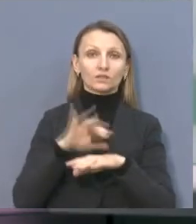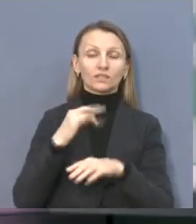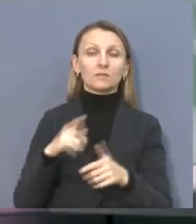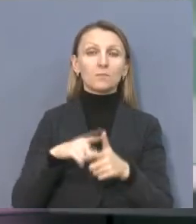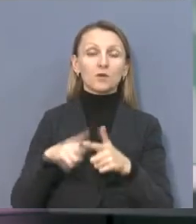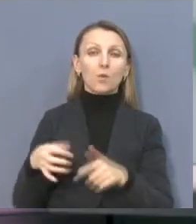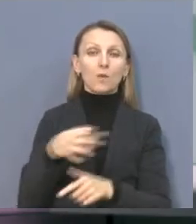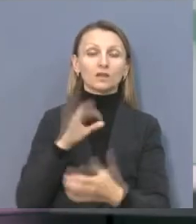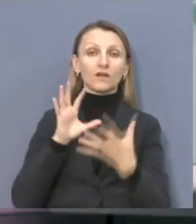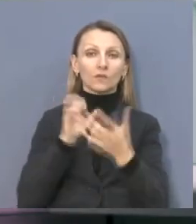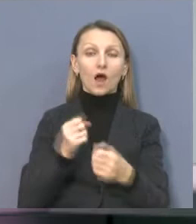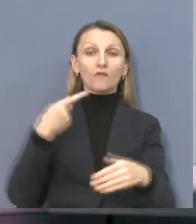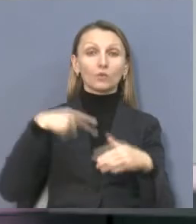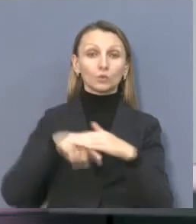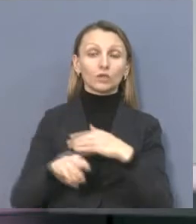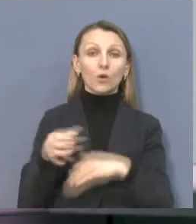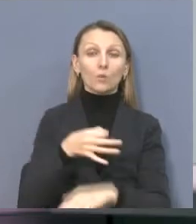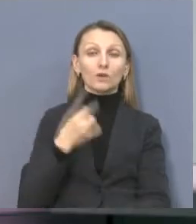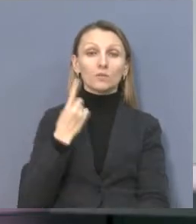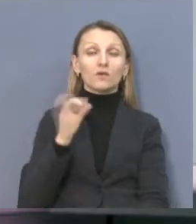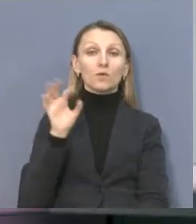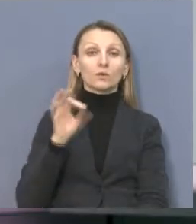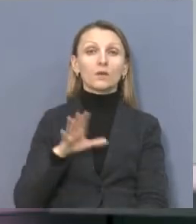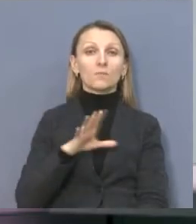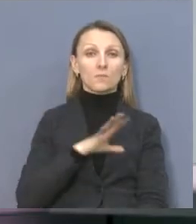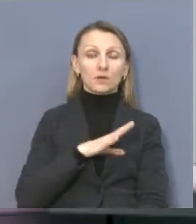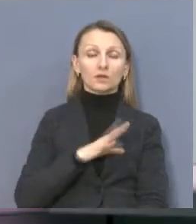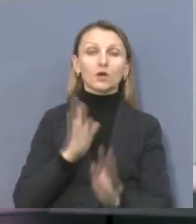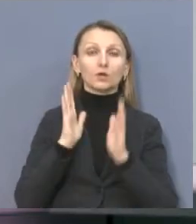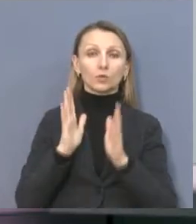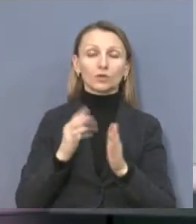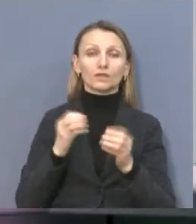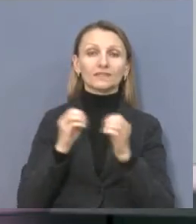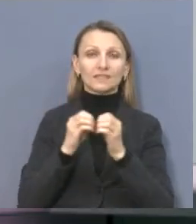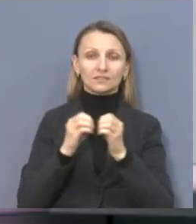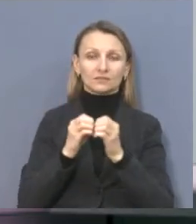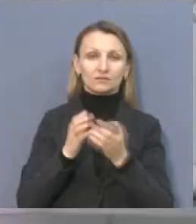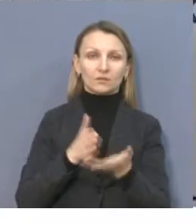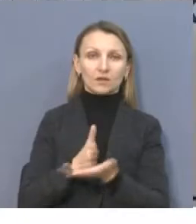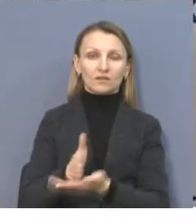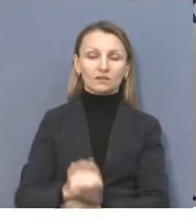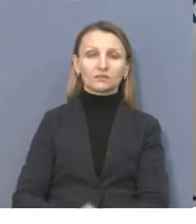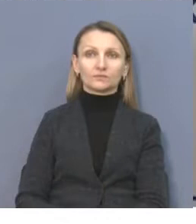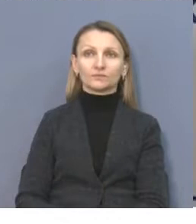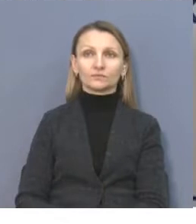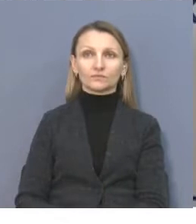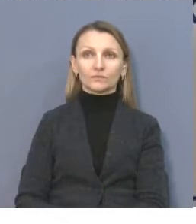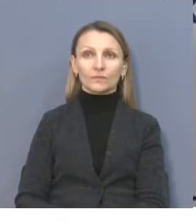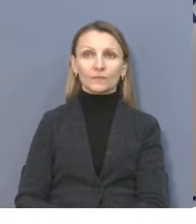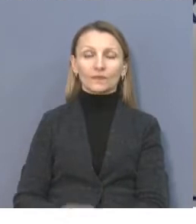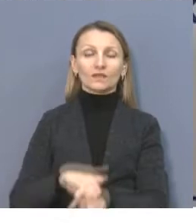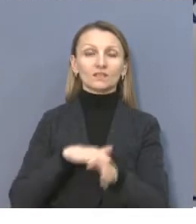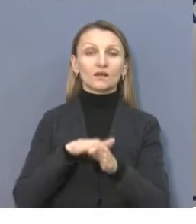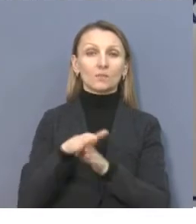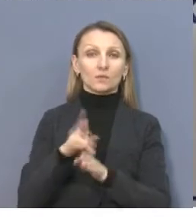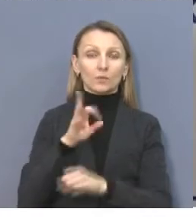внутри области с 1 сентября осуществлялось перевозка только по 10 маршрутом заполняемость you